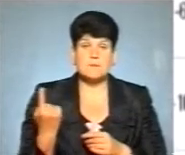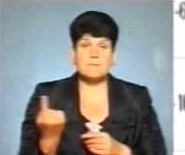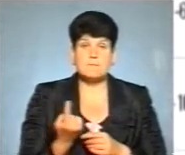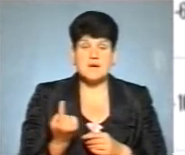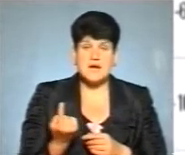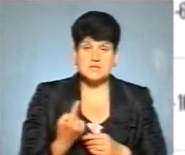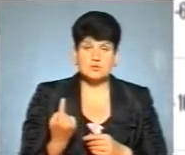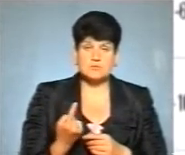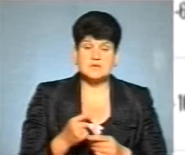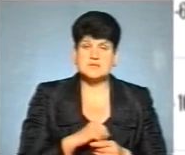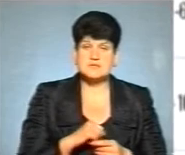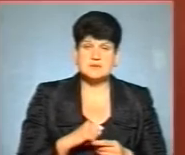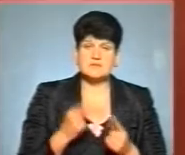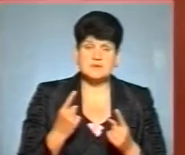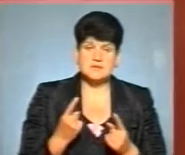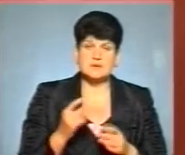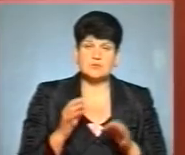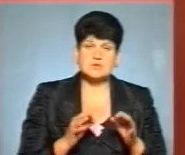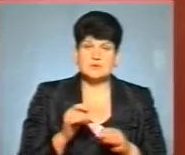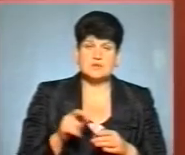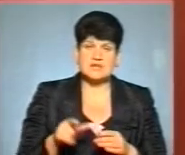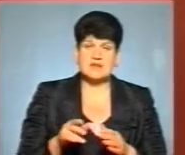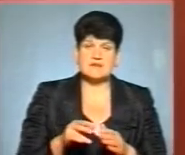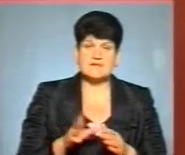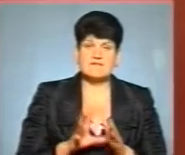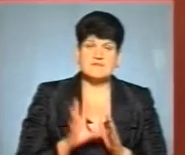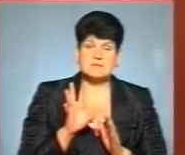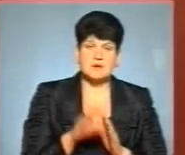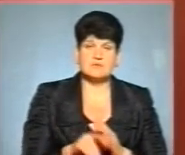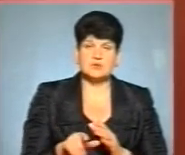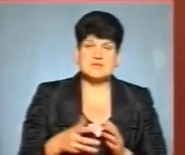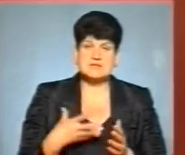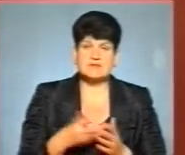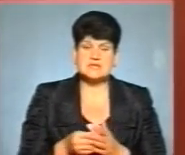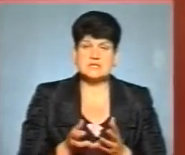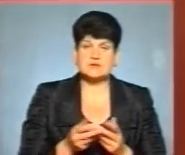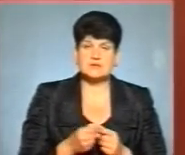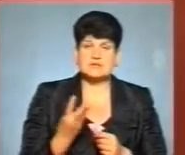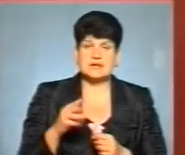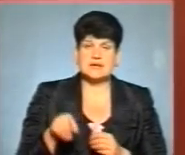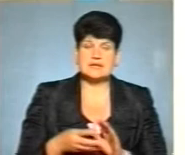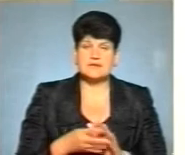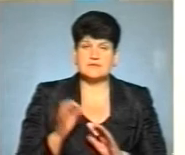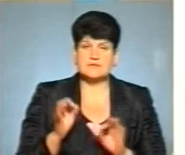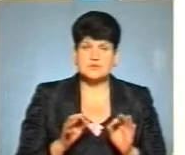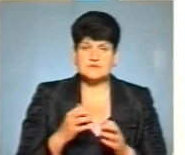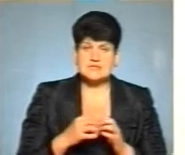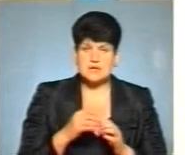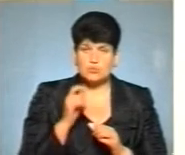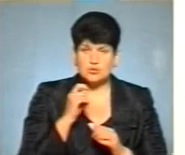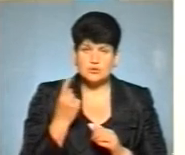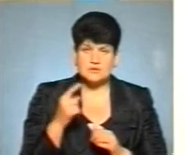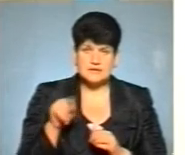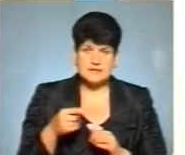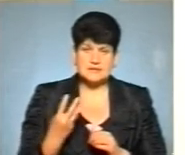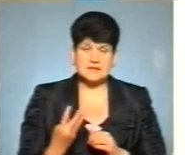областей з найбільшим відсотком працівників, яких відправили у відпустки за власний рахунок. Це 3,9%, в середньому по Україні